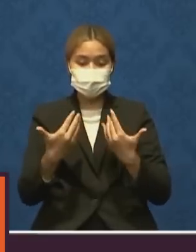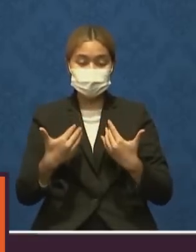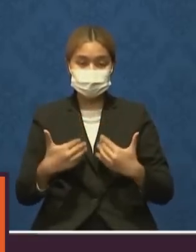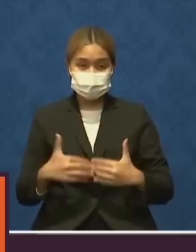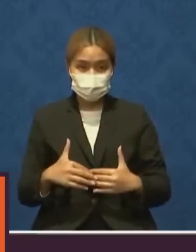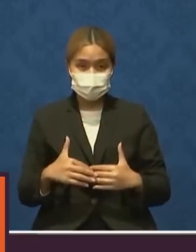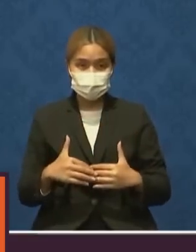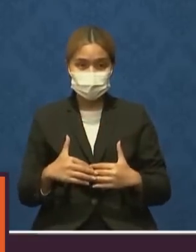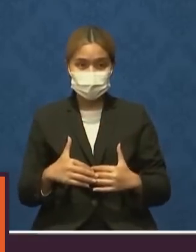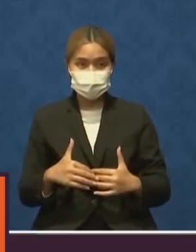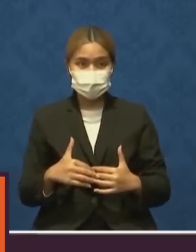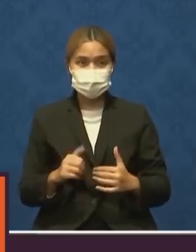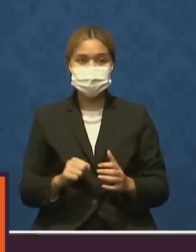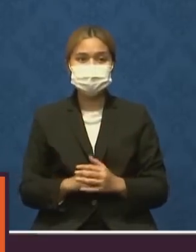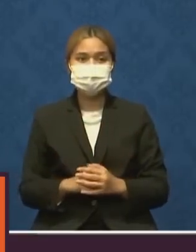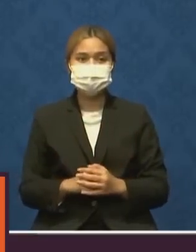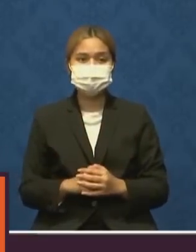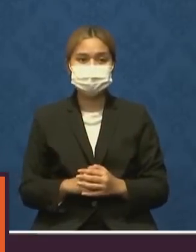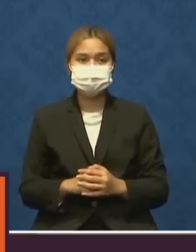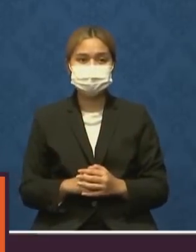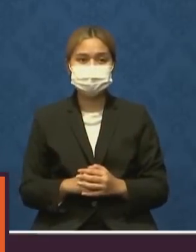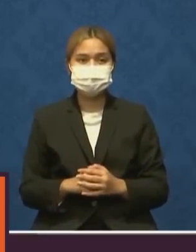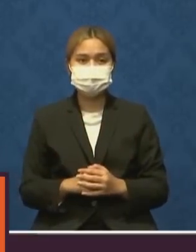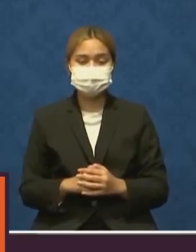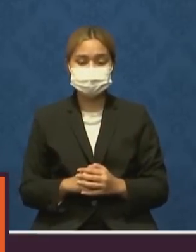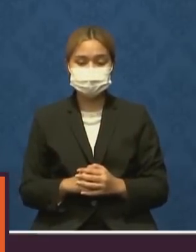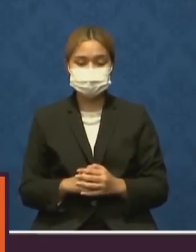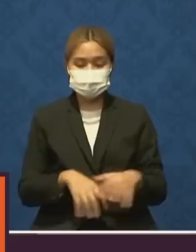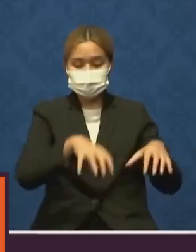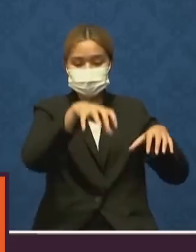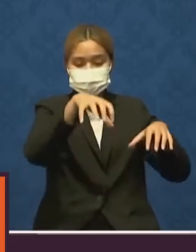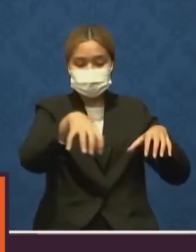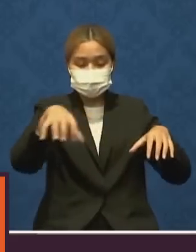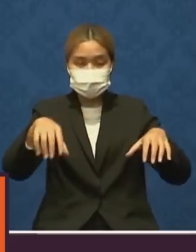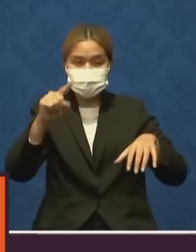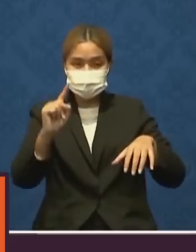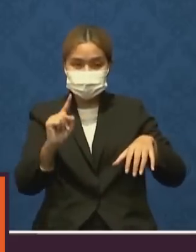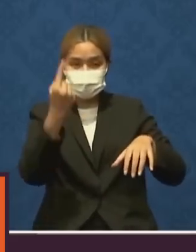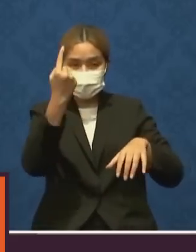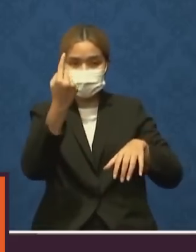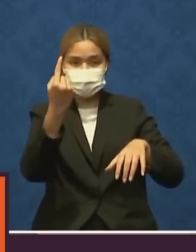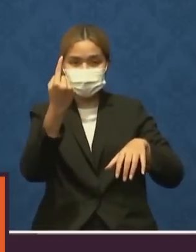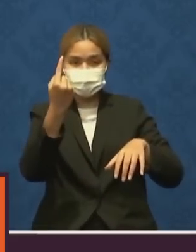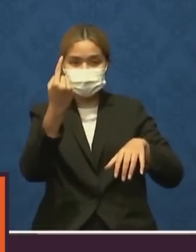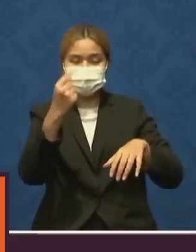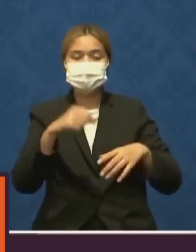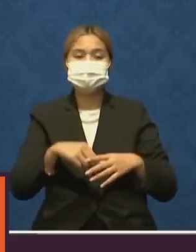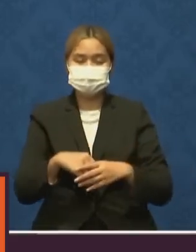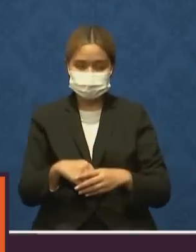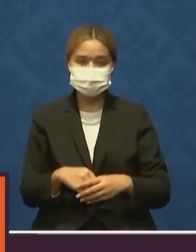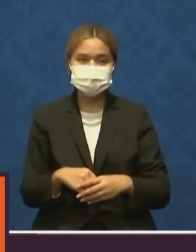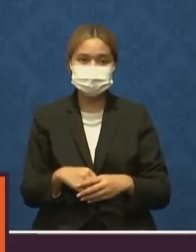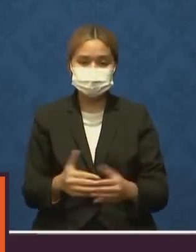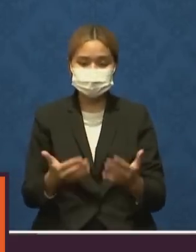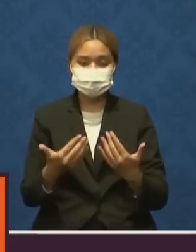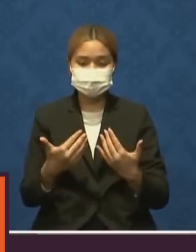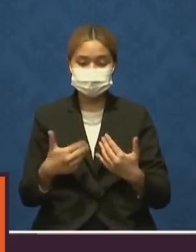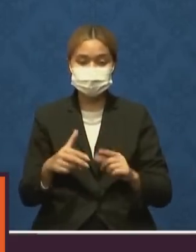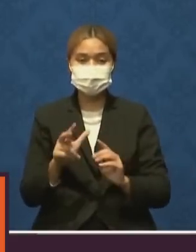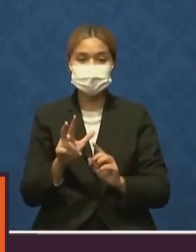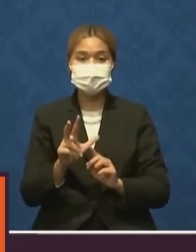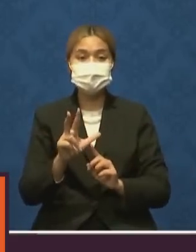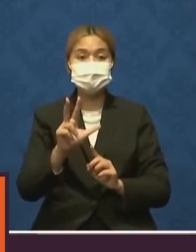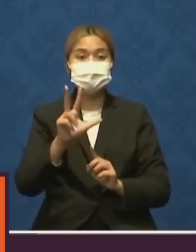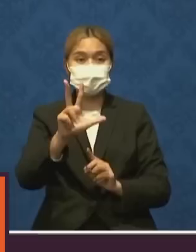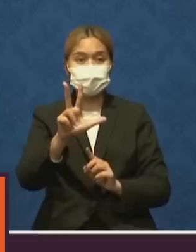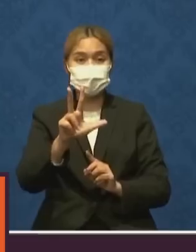SPP ใหม่ครั แน SPP เดิม 420 MW ในปี 62ก้อนท 3 ครั กมการ